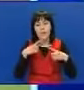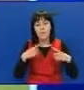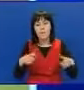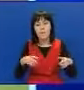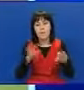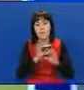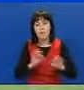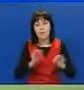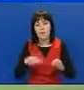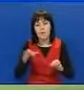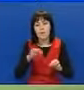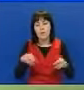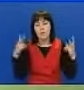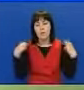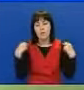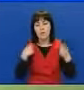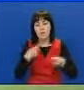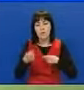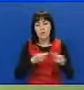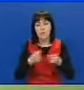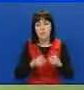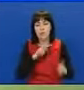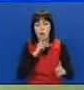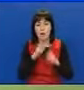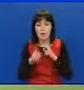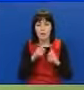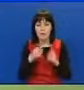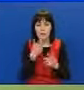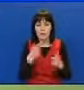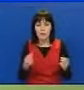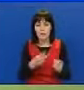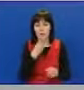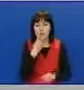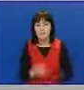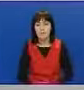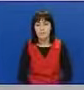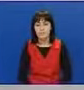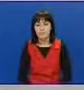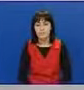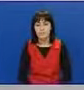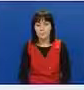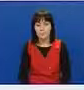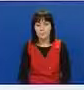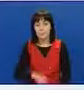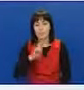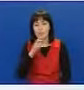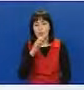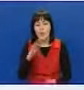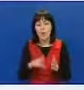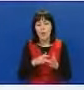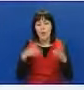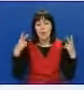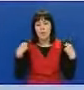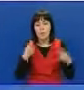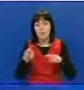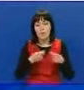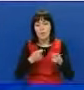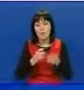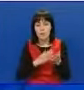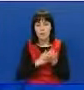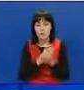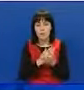ақпараттар облыстық ішкі істер департаментінің баспасөз қызметі жолдаған материалда. Кентау қалалық ішкі істер басқармасының